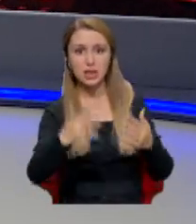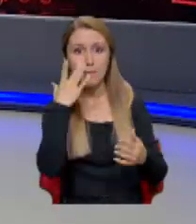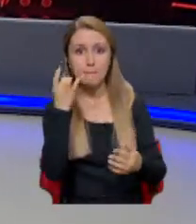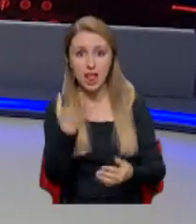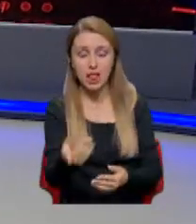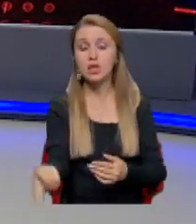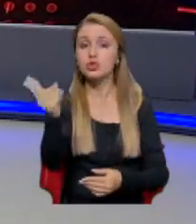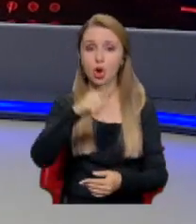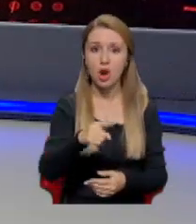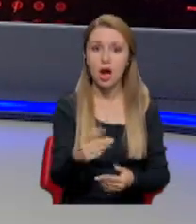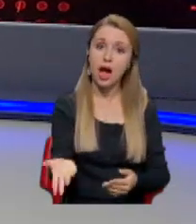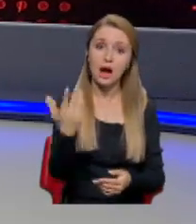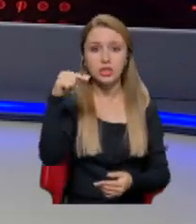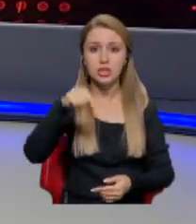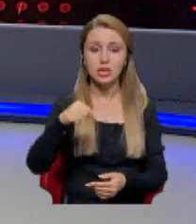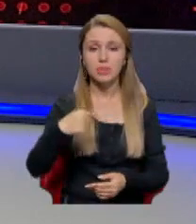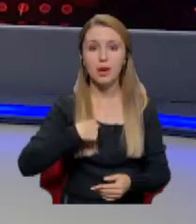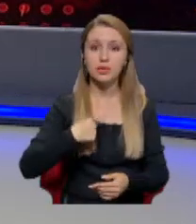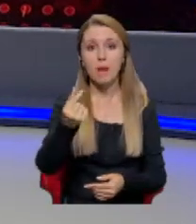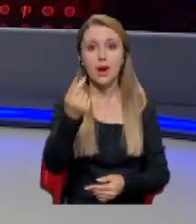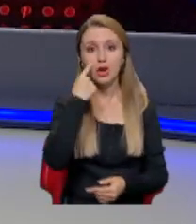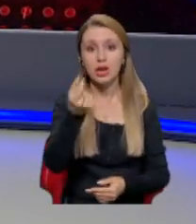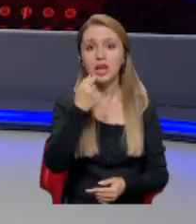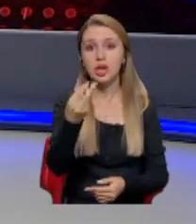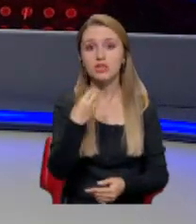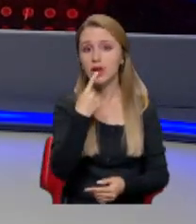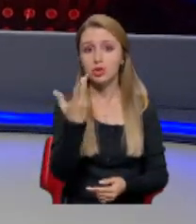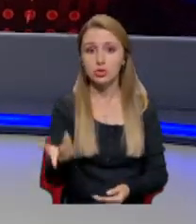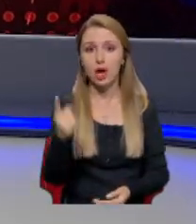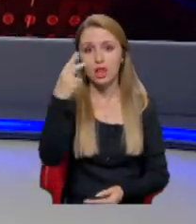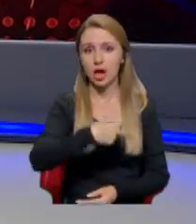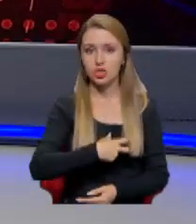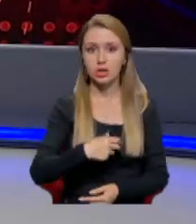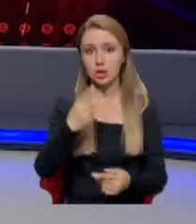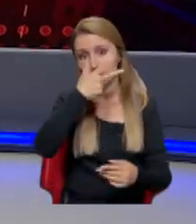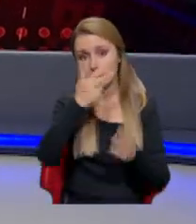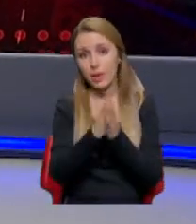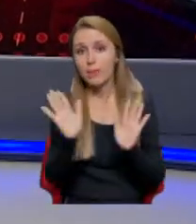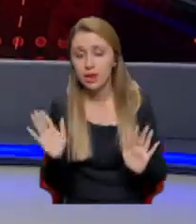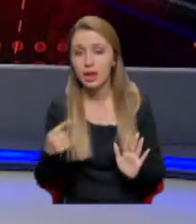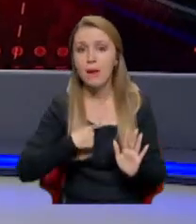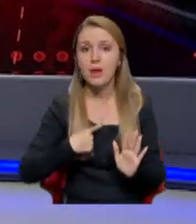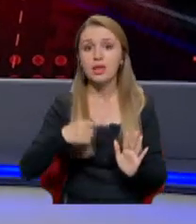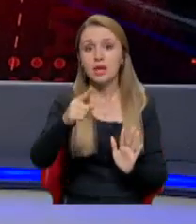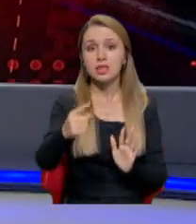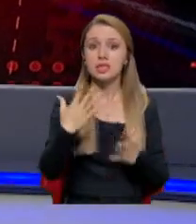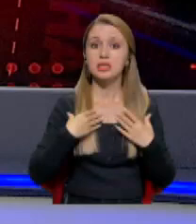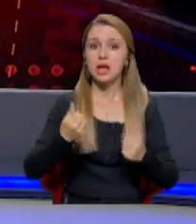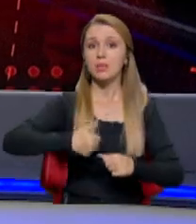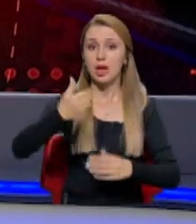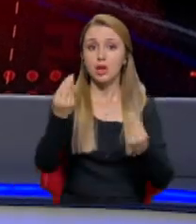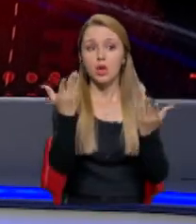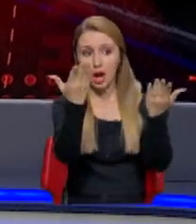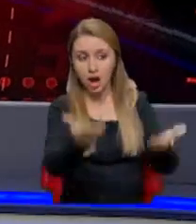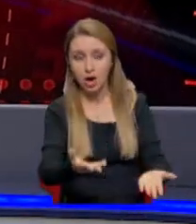ve ondan sonra hadi şimdi bize bu paradan ilaç verin diyorsunuz. Allah aşkına o zaman kusura bakmayın, bana da siz Sağlık Bakanlığı